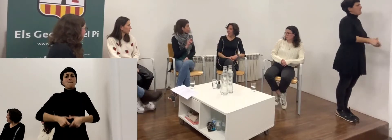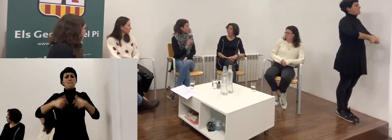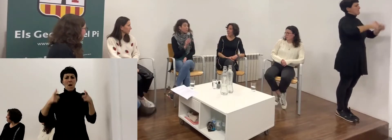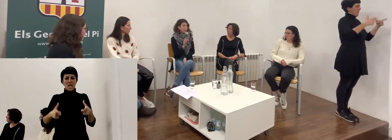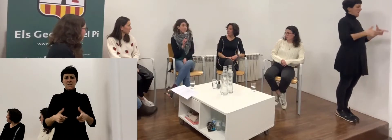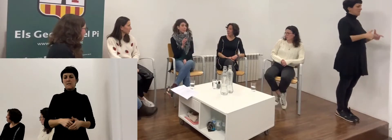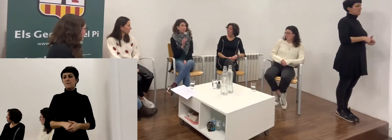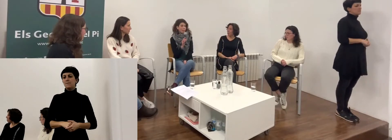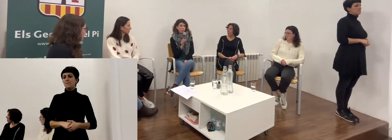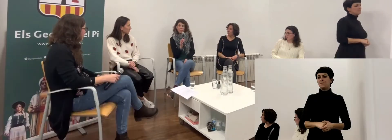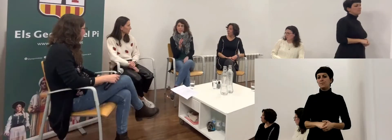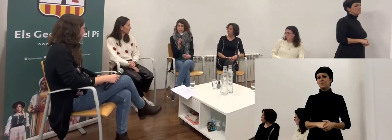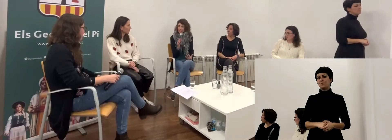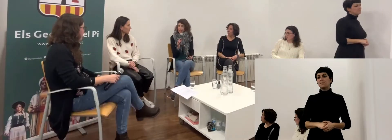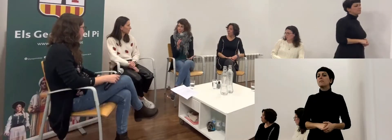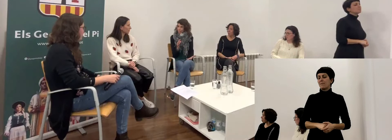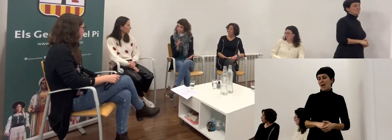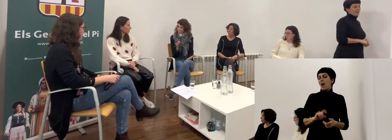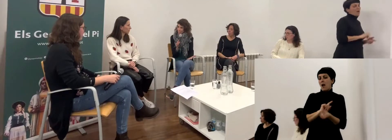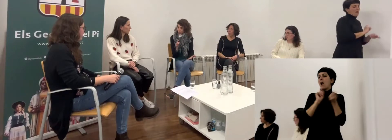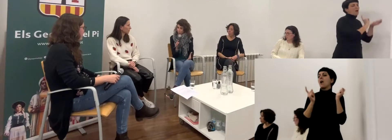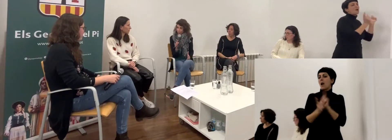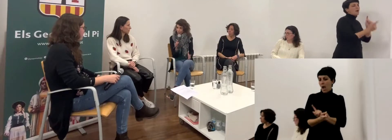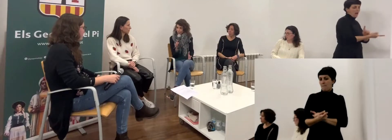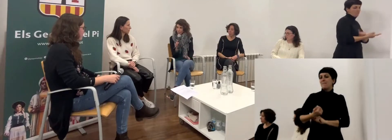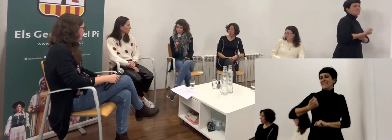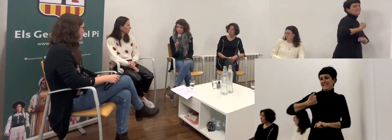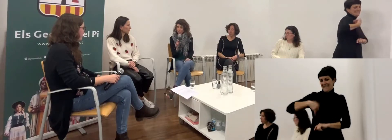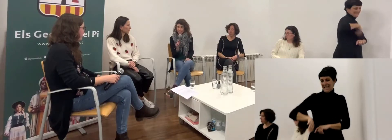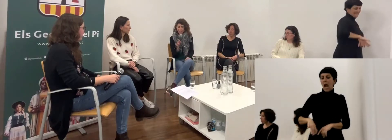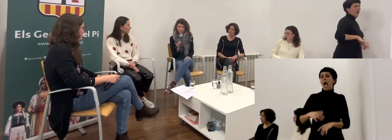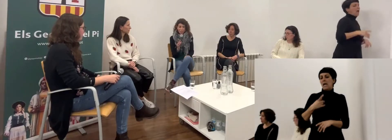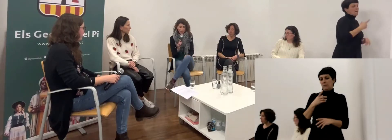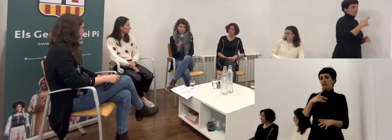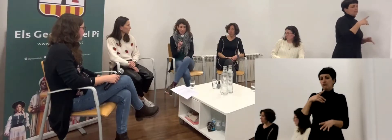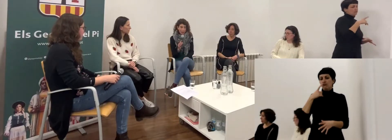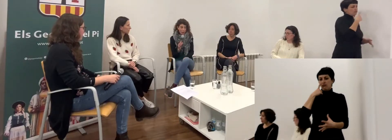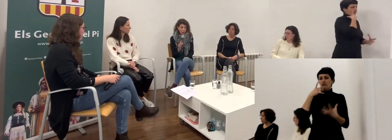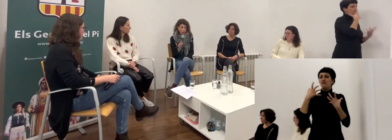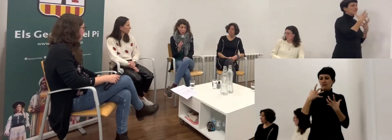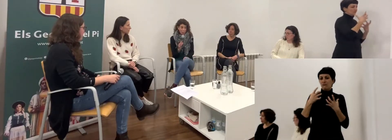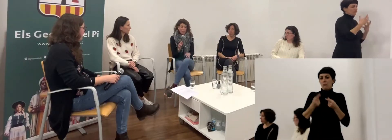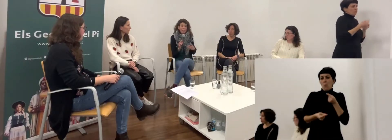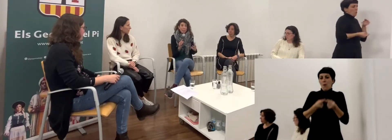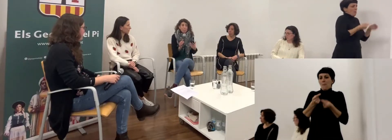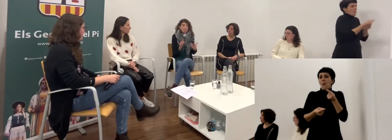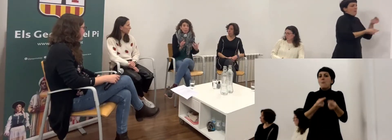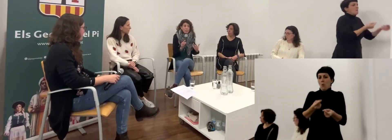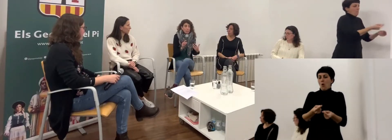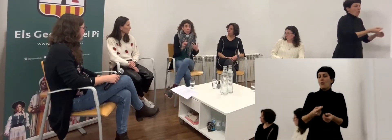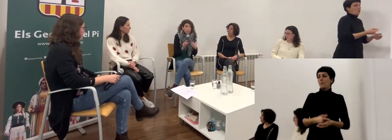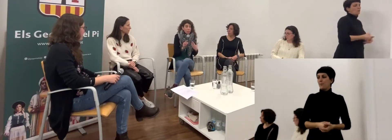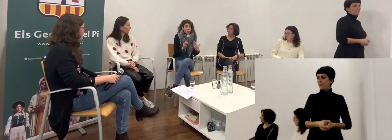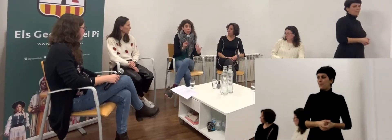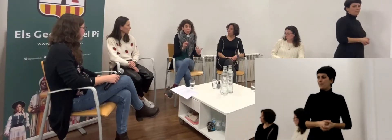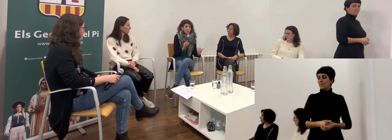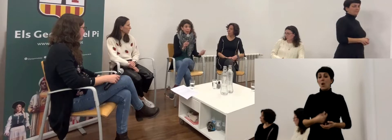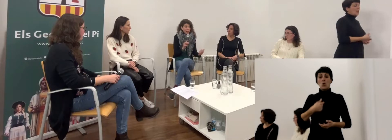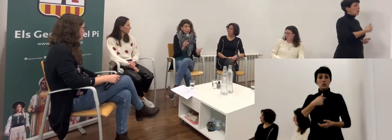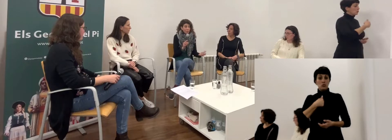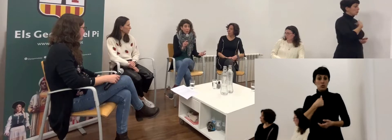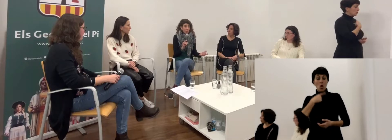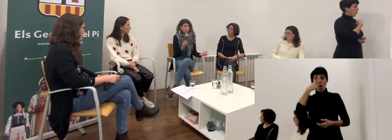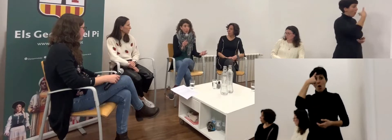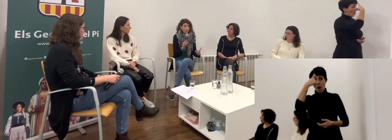Sí, el canvi és i crec que s'està notant cada vegada. Jo sempre recordo, he de dir que fins que no vaig